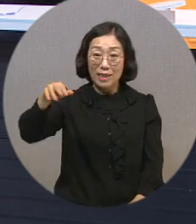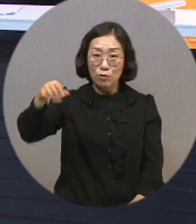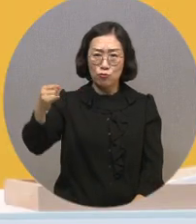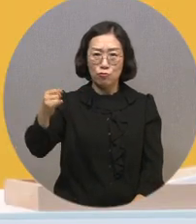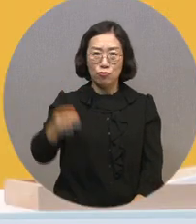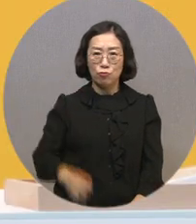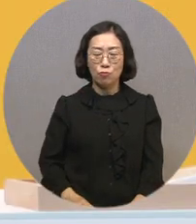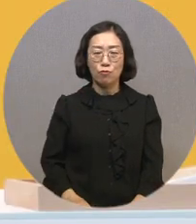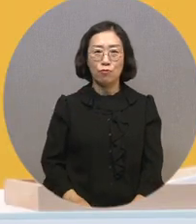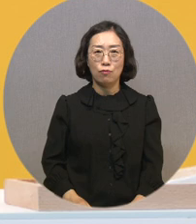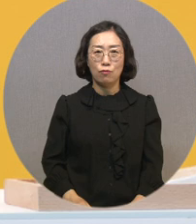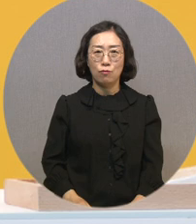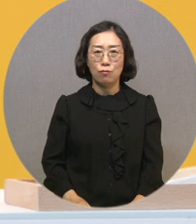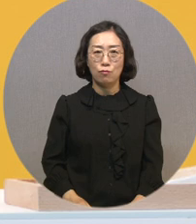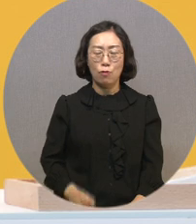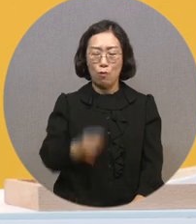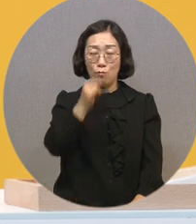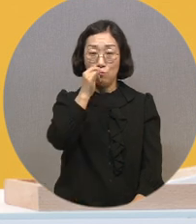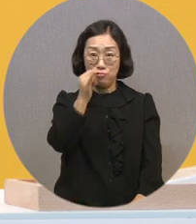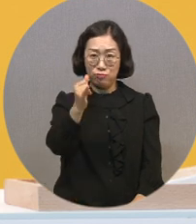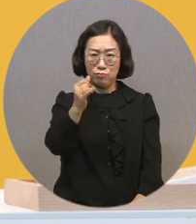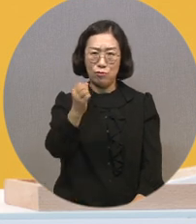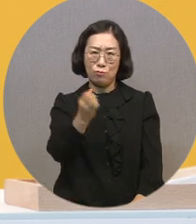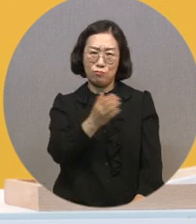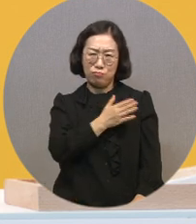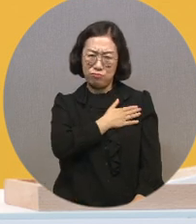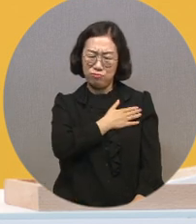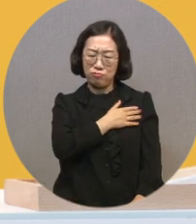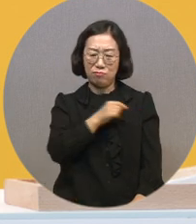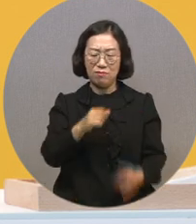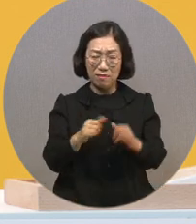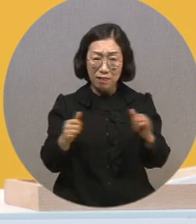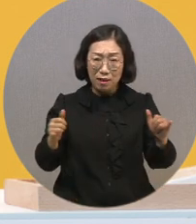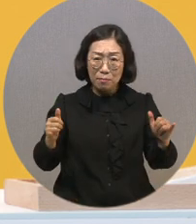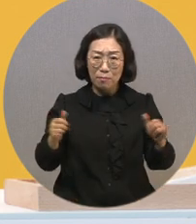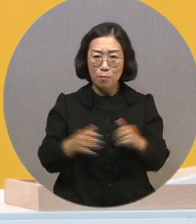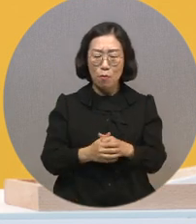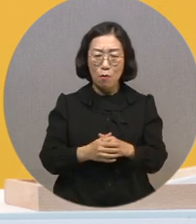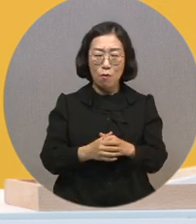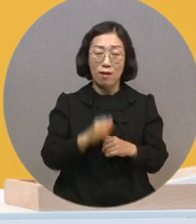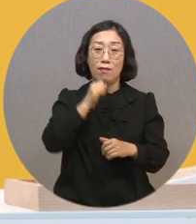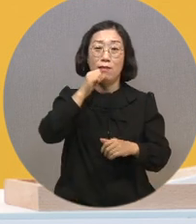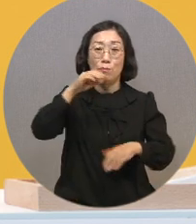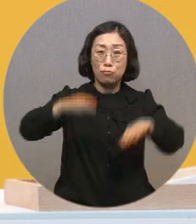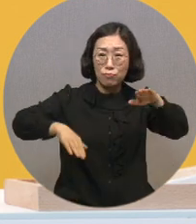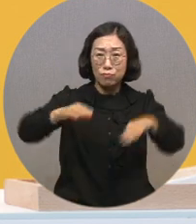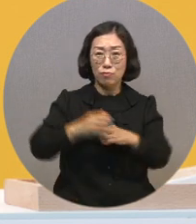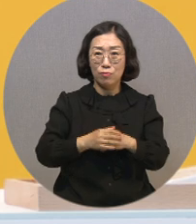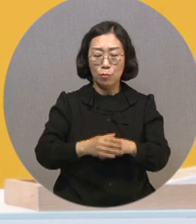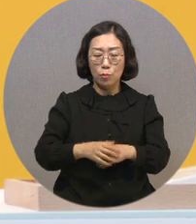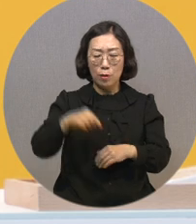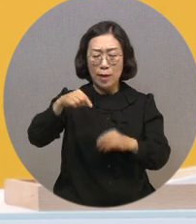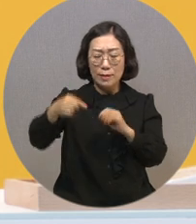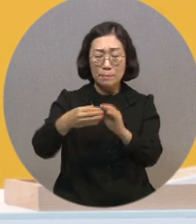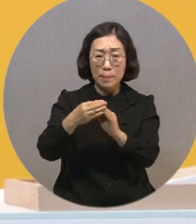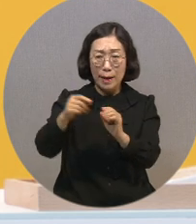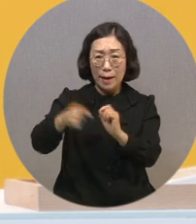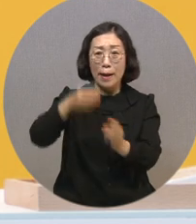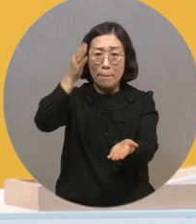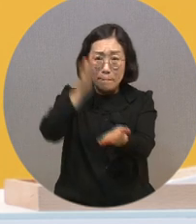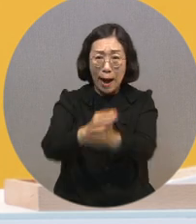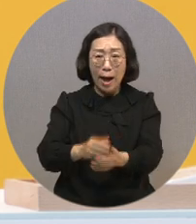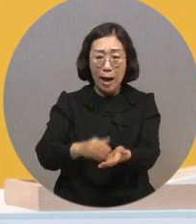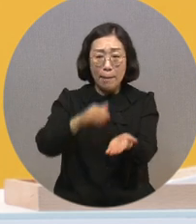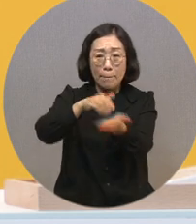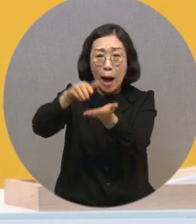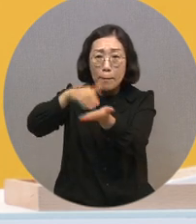있잖아요. 네. 이제 인빈지 핀빈지 절대 이런 것을 이제 논의해서는 안 된다. 특수학교 학생이